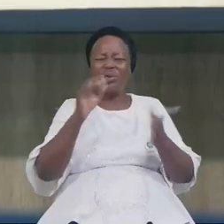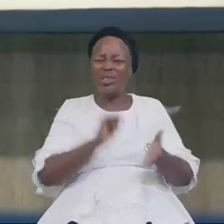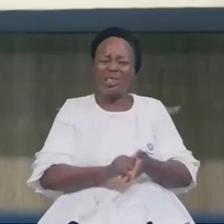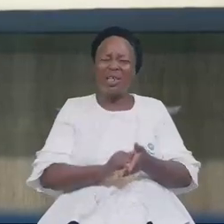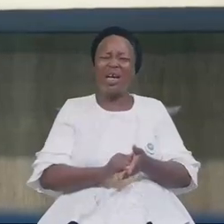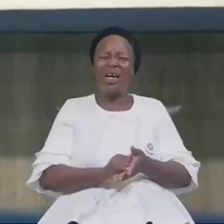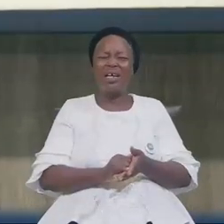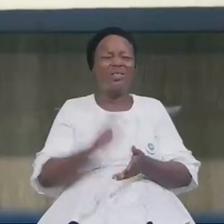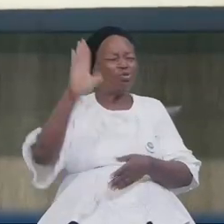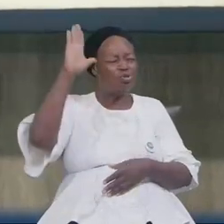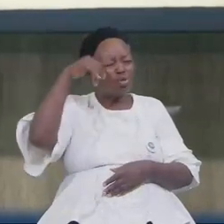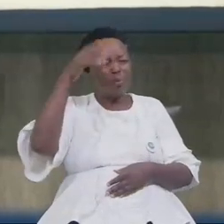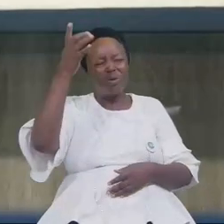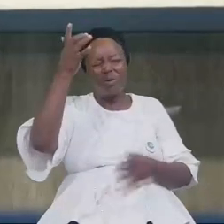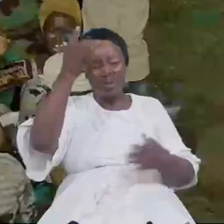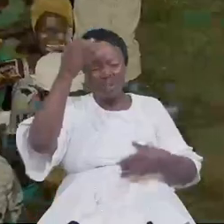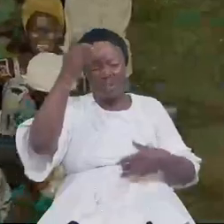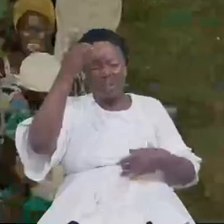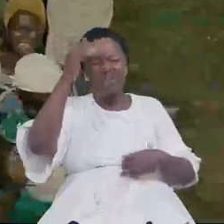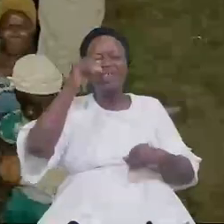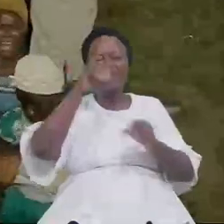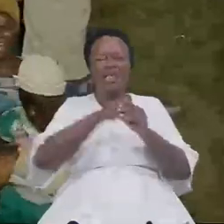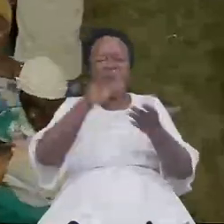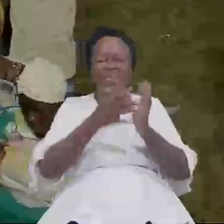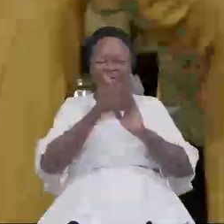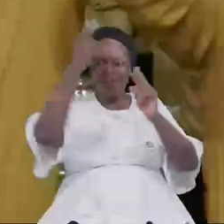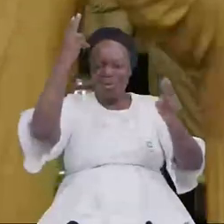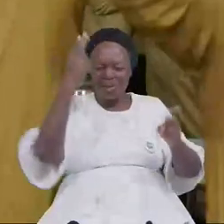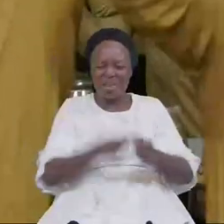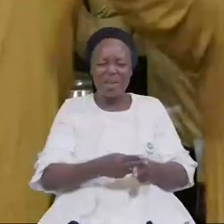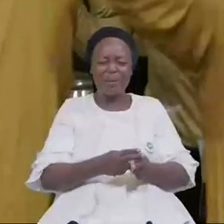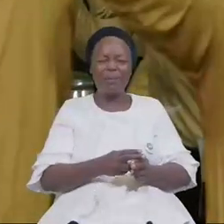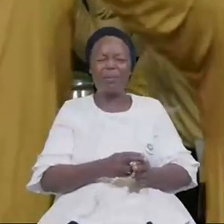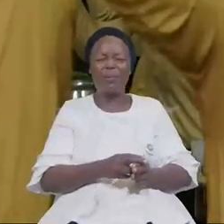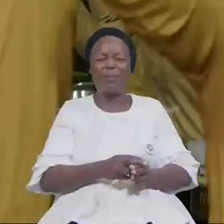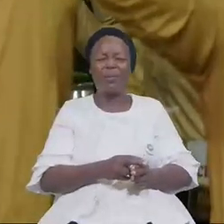longue date au nom de Jésus-Christ.